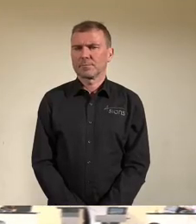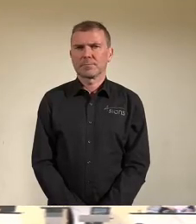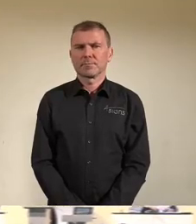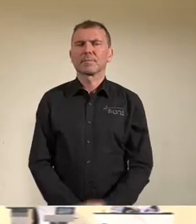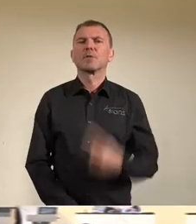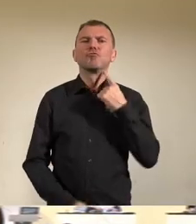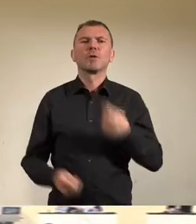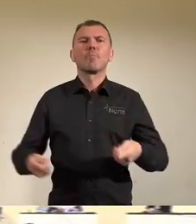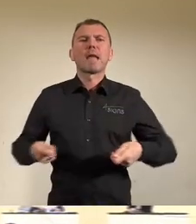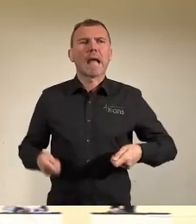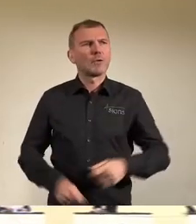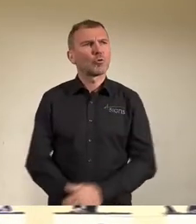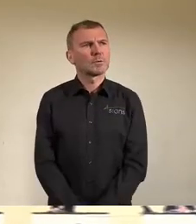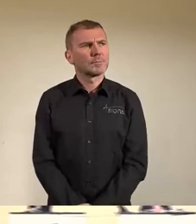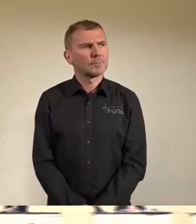Und Stimmenthaltung.